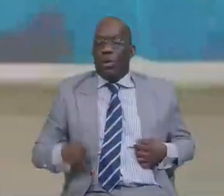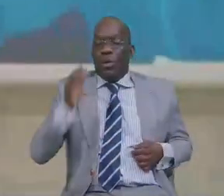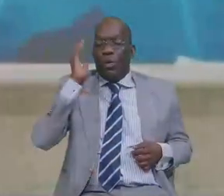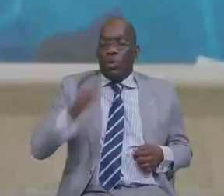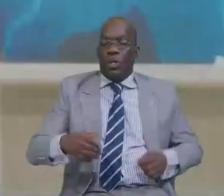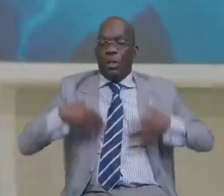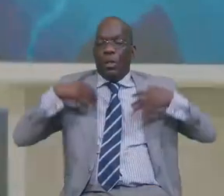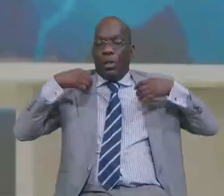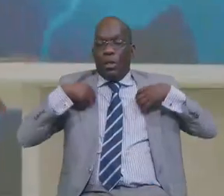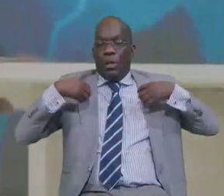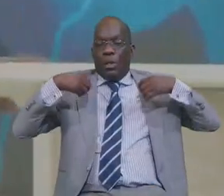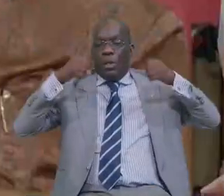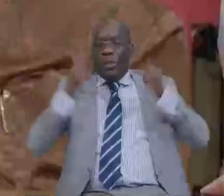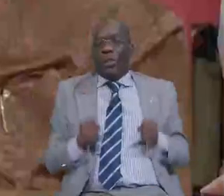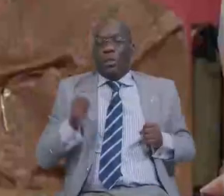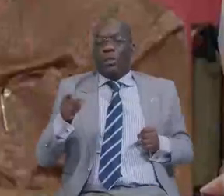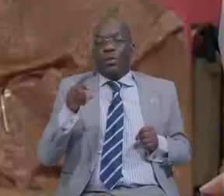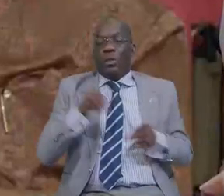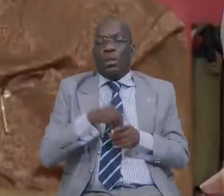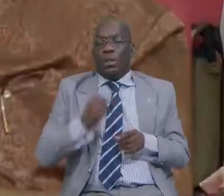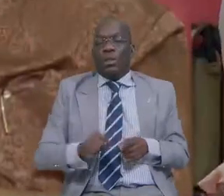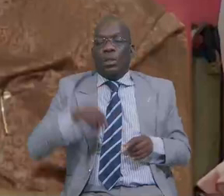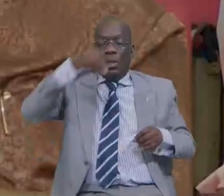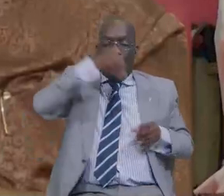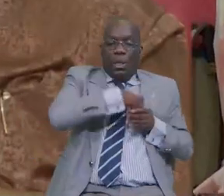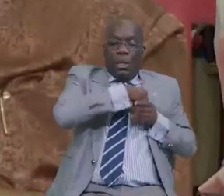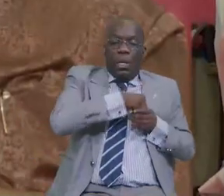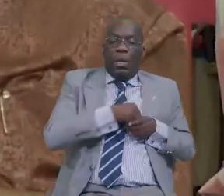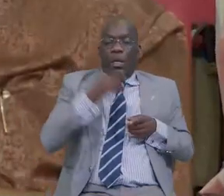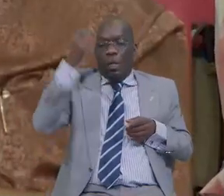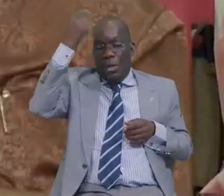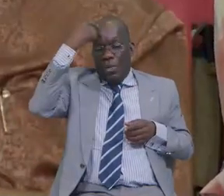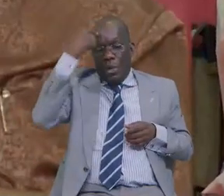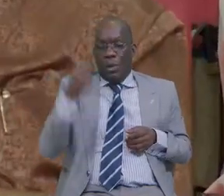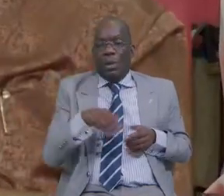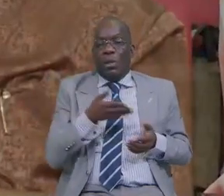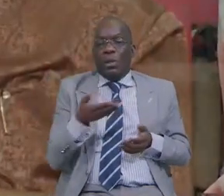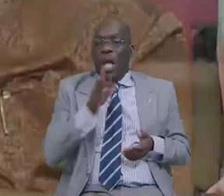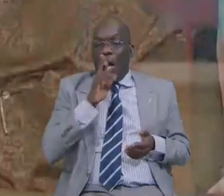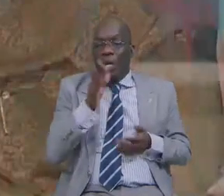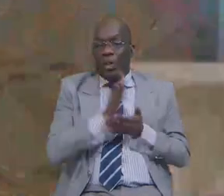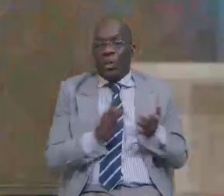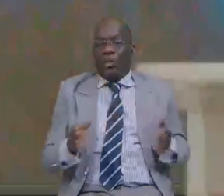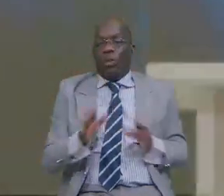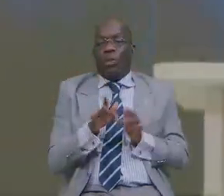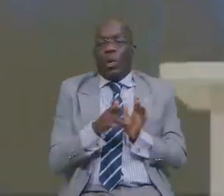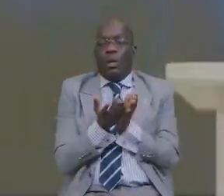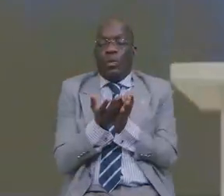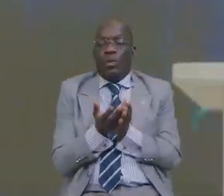Le Seigneur va te fortifier dans l'homme intérieur. Il y a certaines écritures